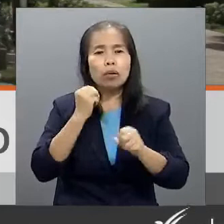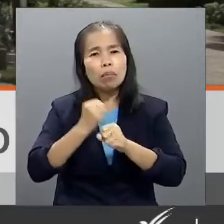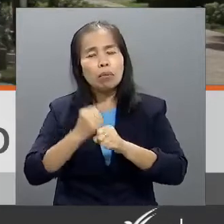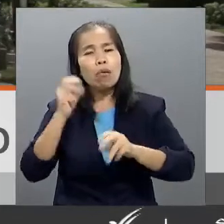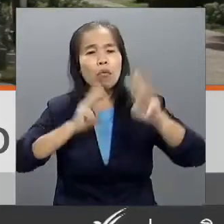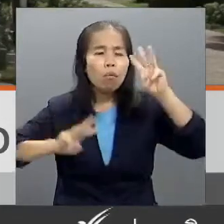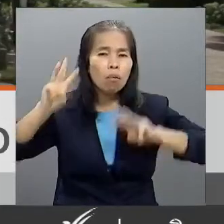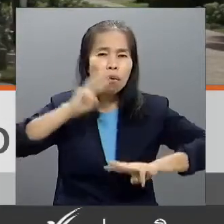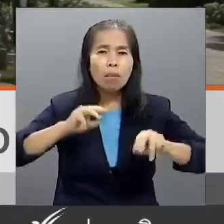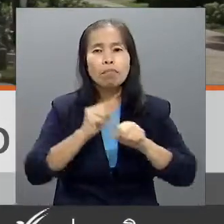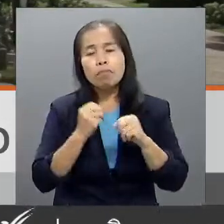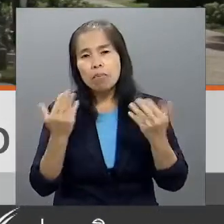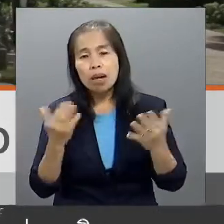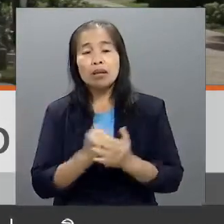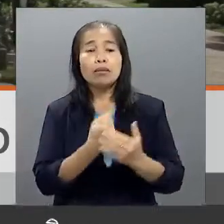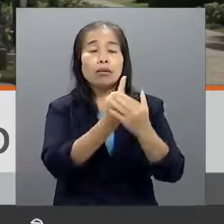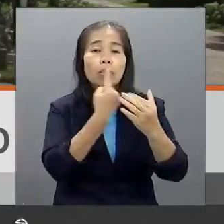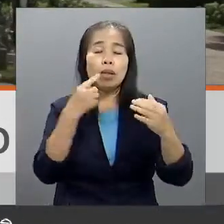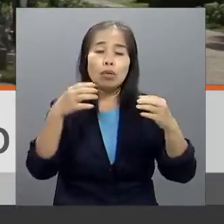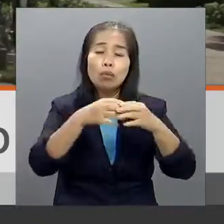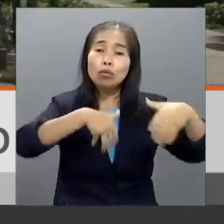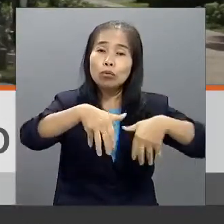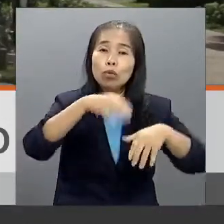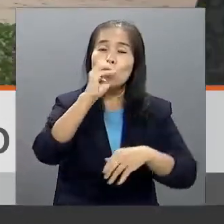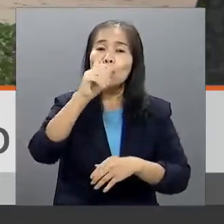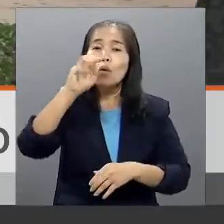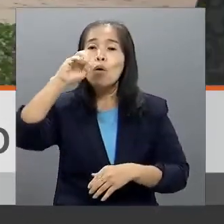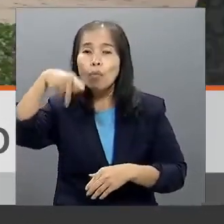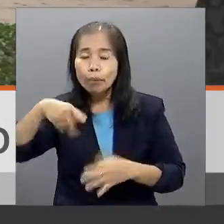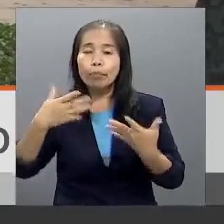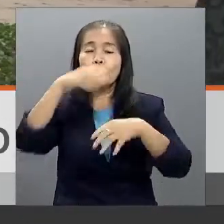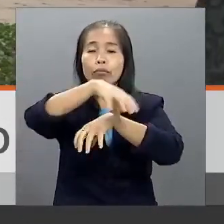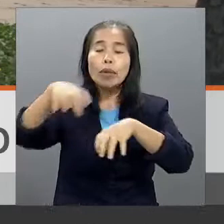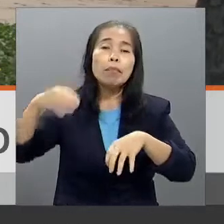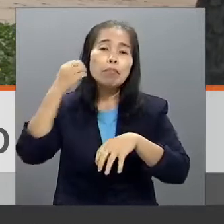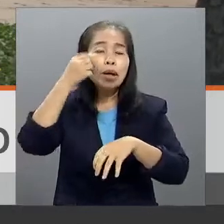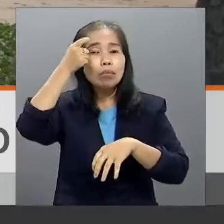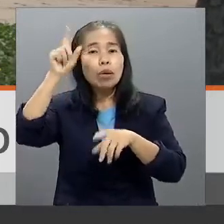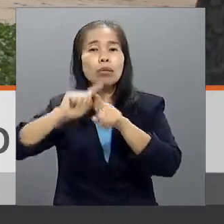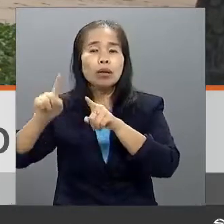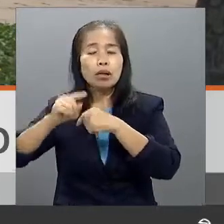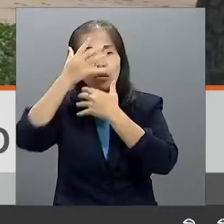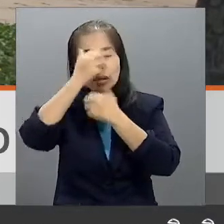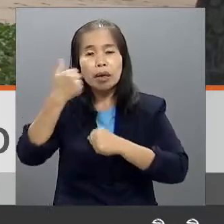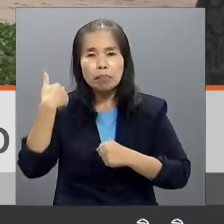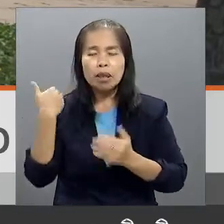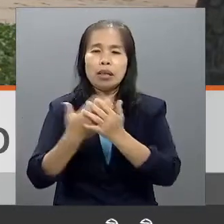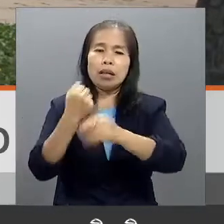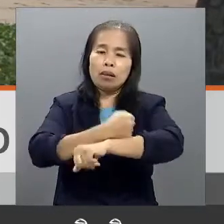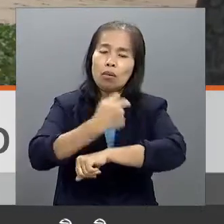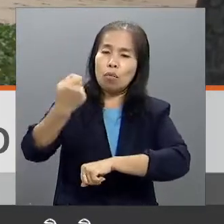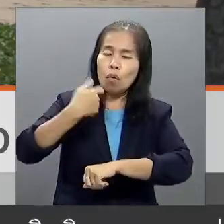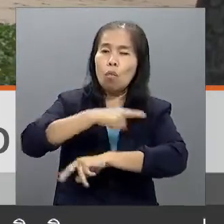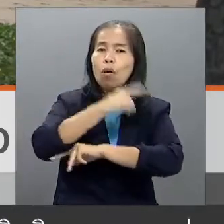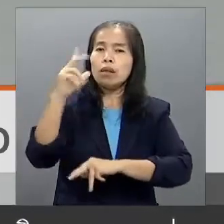นรัฐวิสางกิชุมชนธุรกิจ Homestayและชาวบานที่สนใจพร้อมกับให้ค่าแงขั้นตามวัลละ 300 บาท 1-